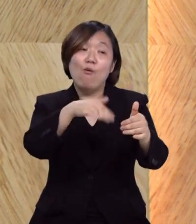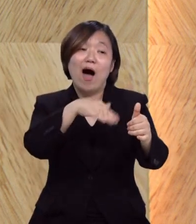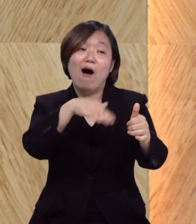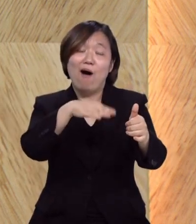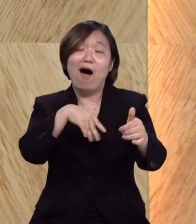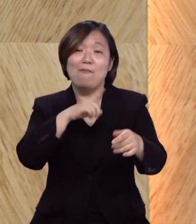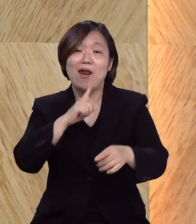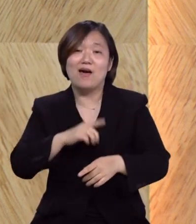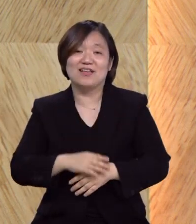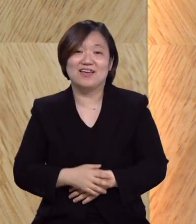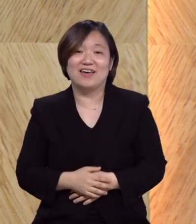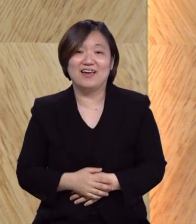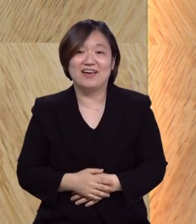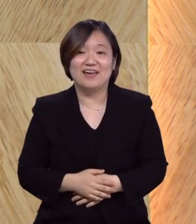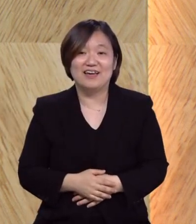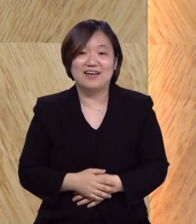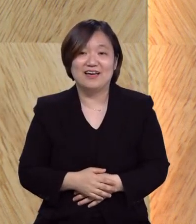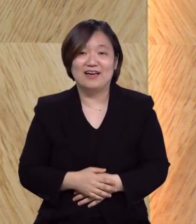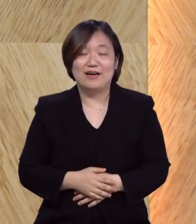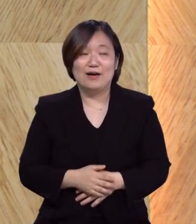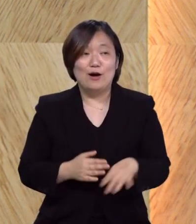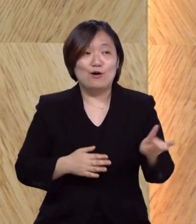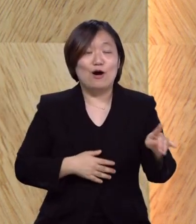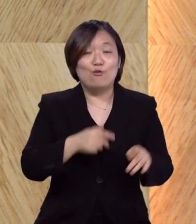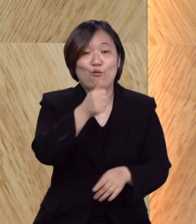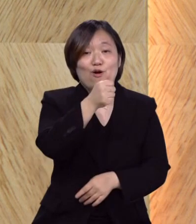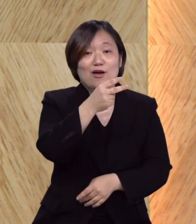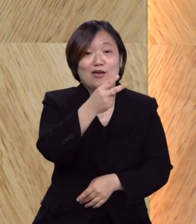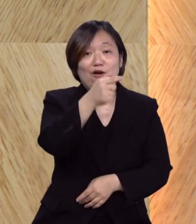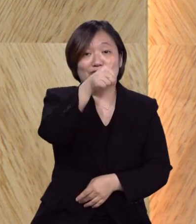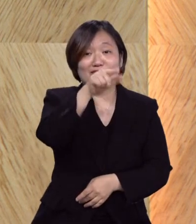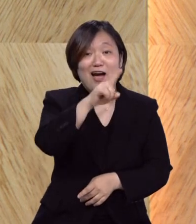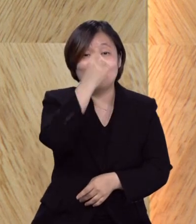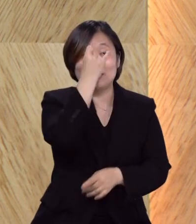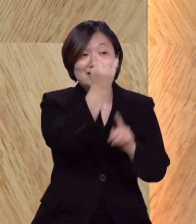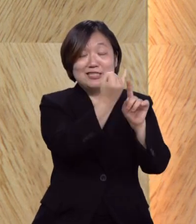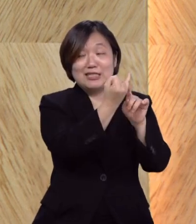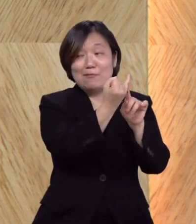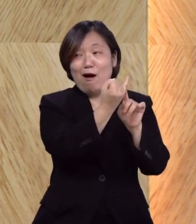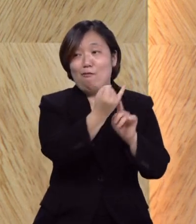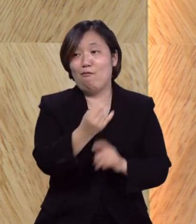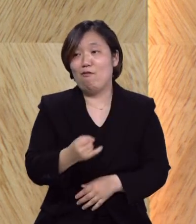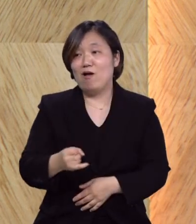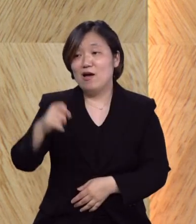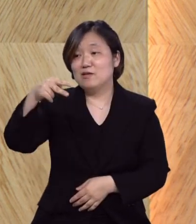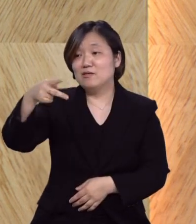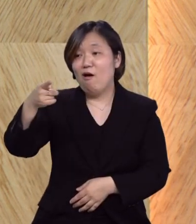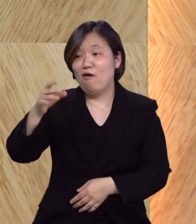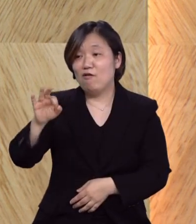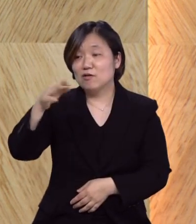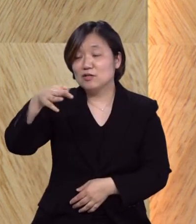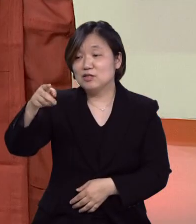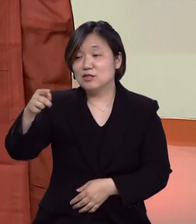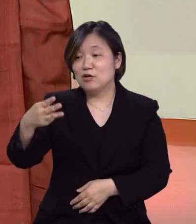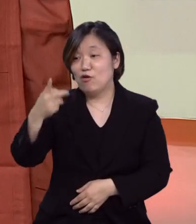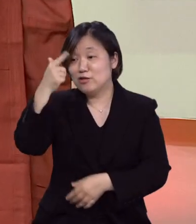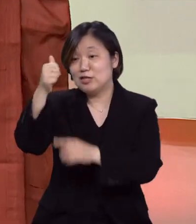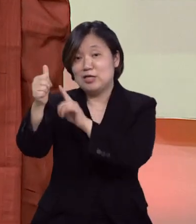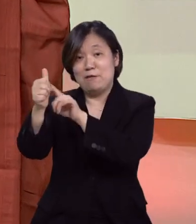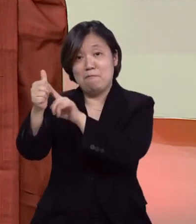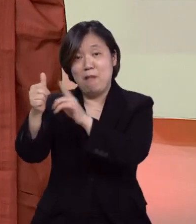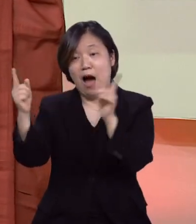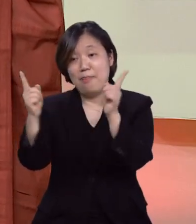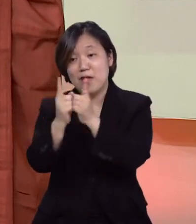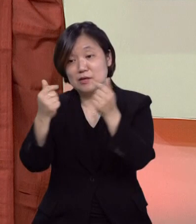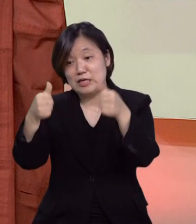비구니 현각 스님이 이제 성찰스님이 계신고 방안으로 들어가서 이렇게 인사를 드리는데 성철스님이